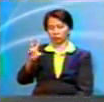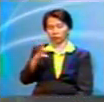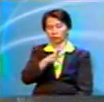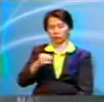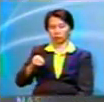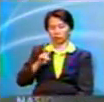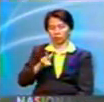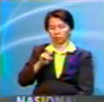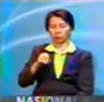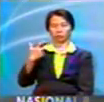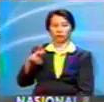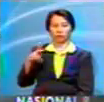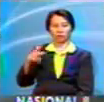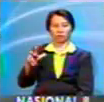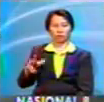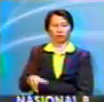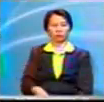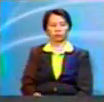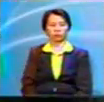dan 2013.